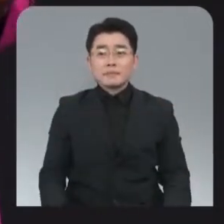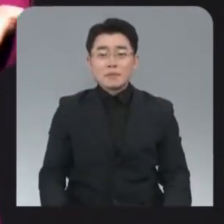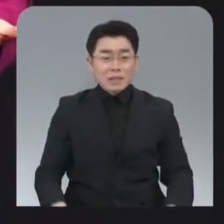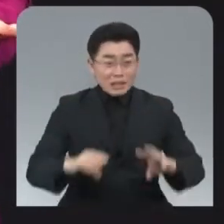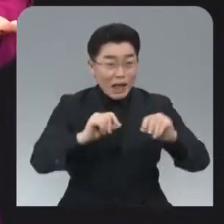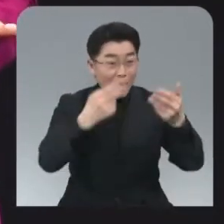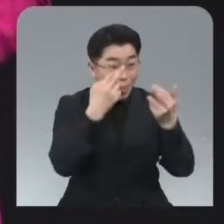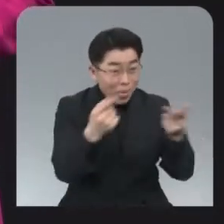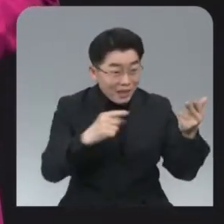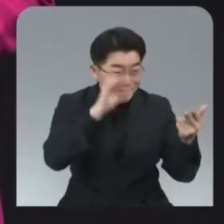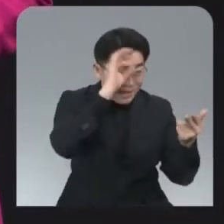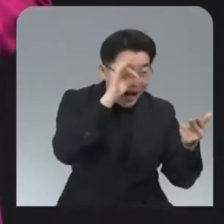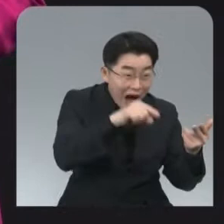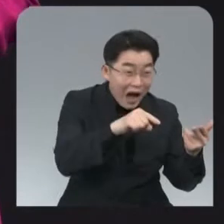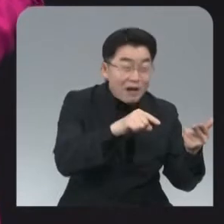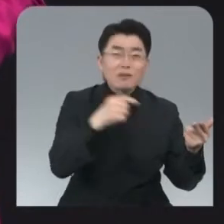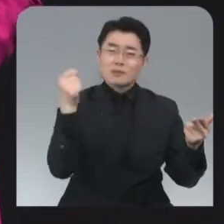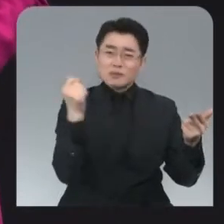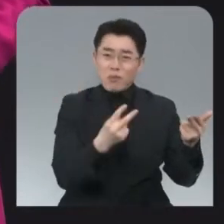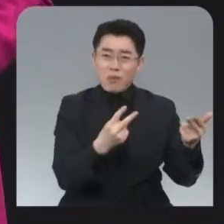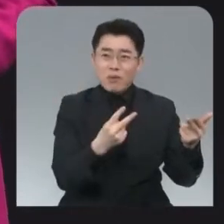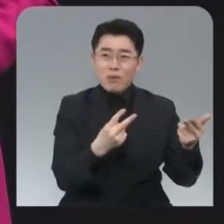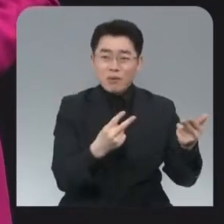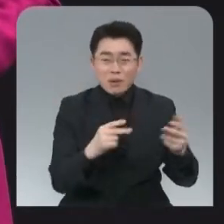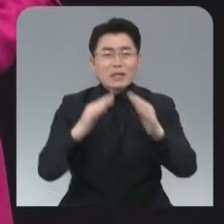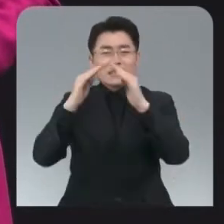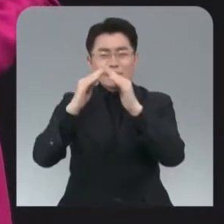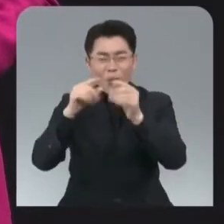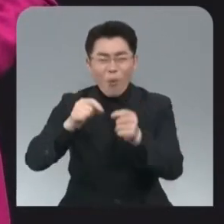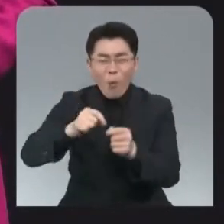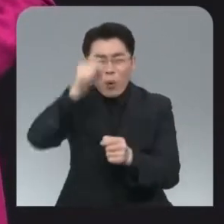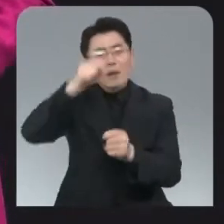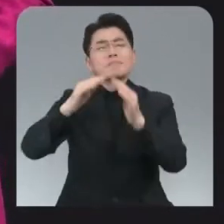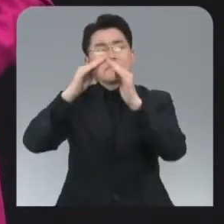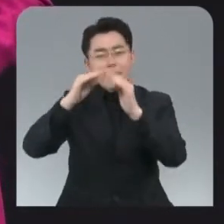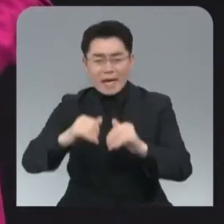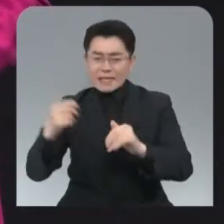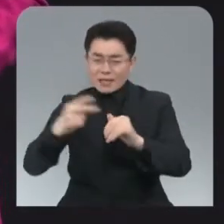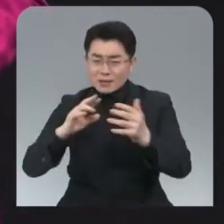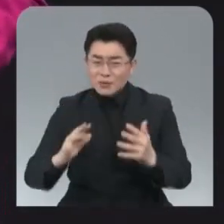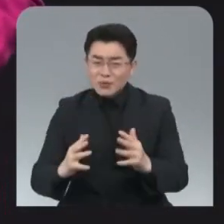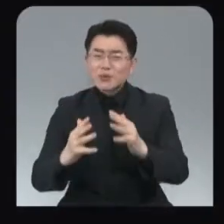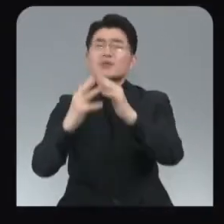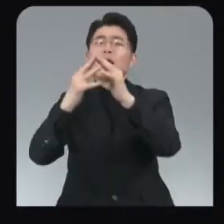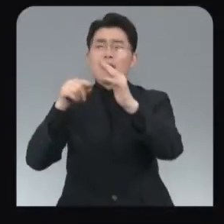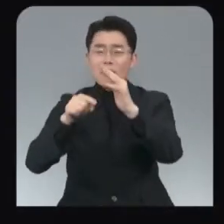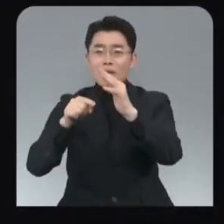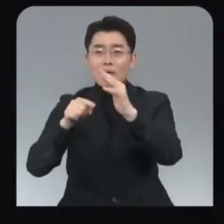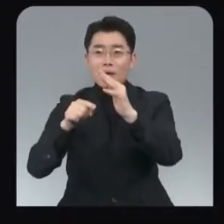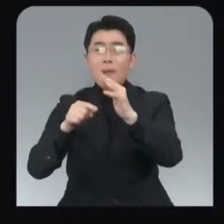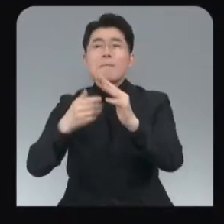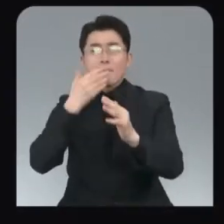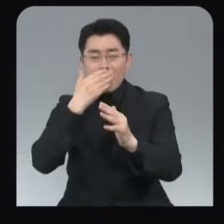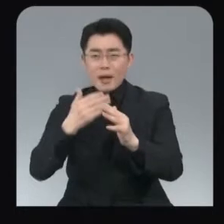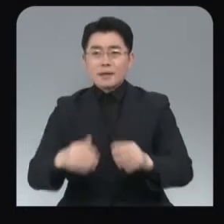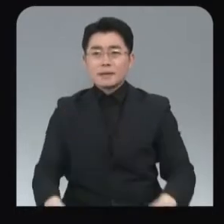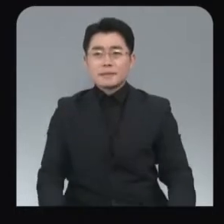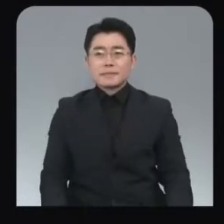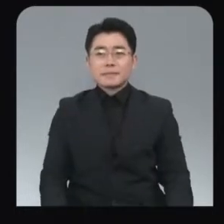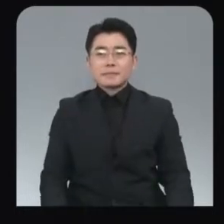택지를 찾아내거나 아니면 재개발, 재건축 방식으로 기존 주택을 허물고 새로 지어야